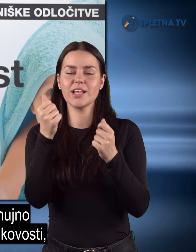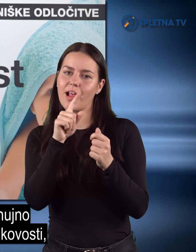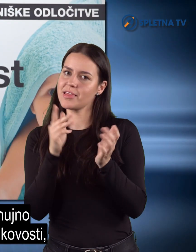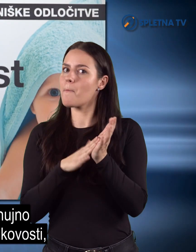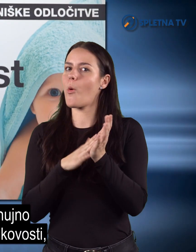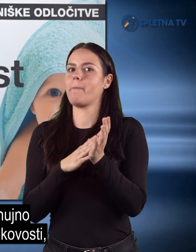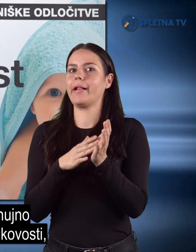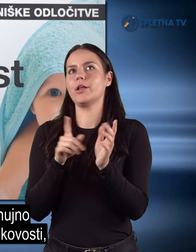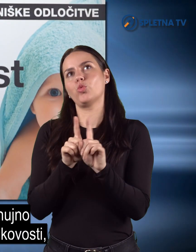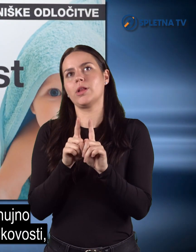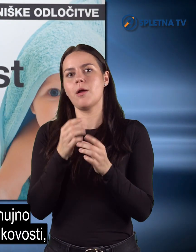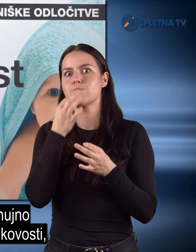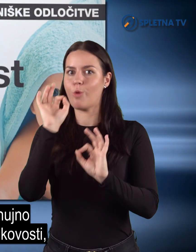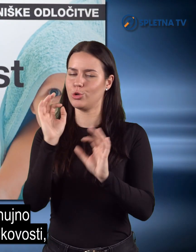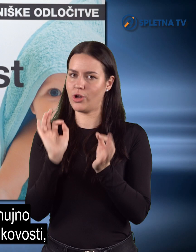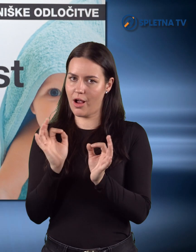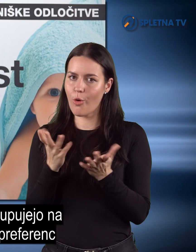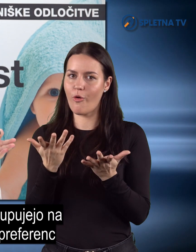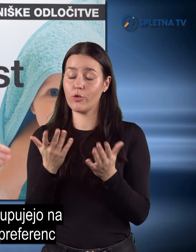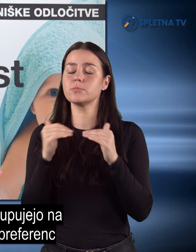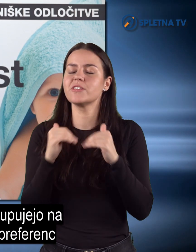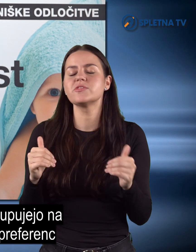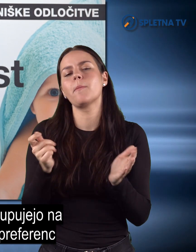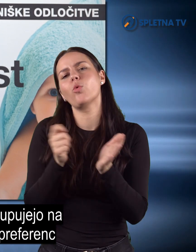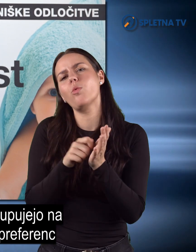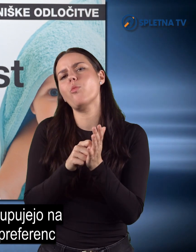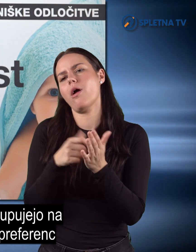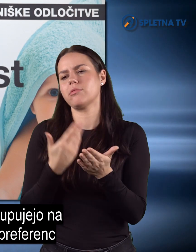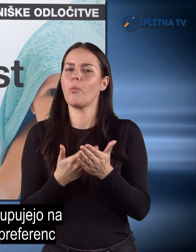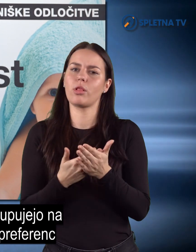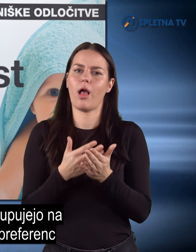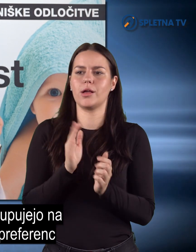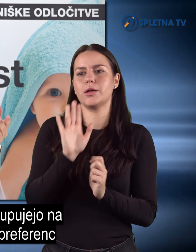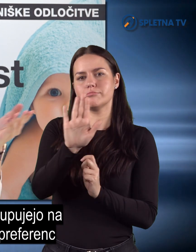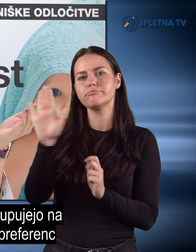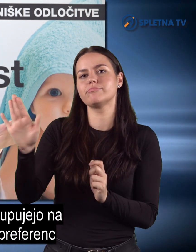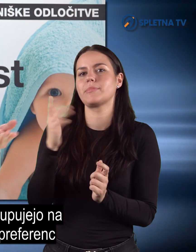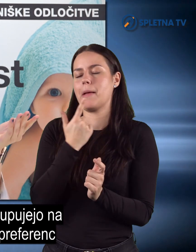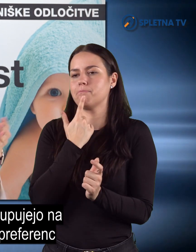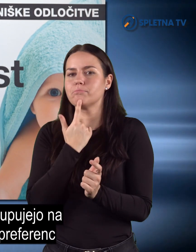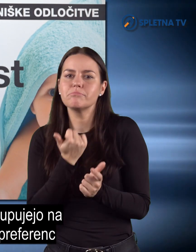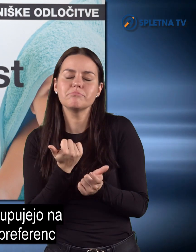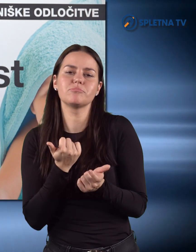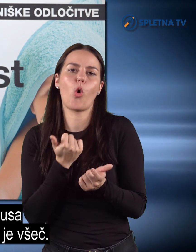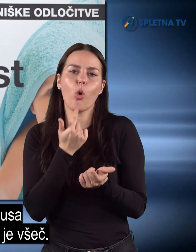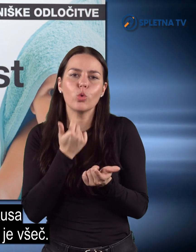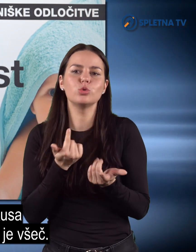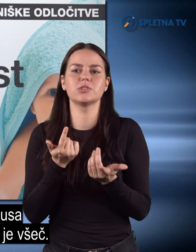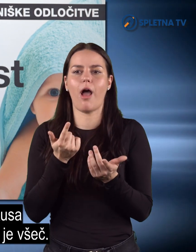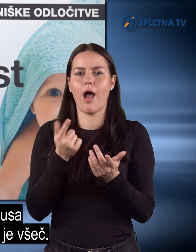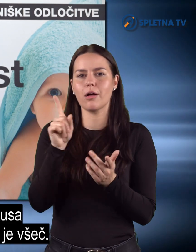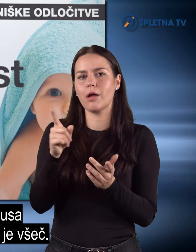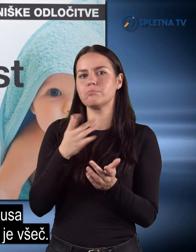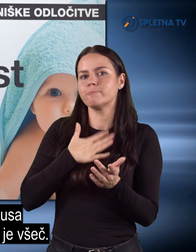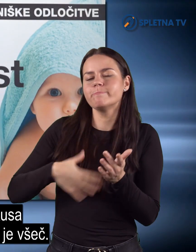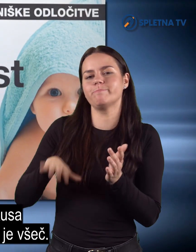cena ni nujno odraz boljše kakovosti, in predvsem naj kupujejo tudi na podlagi njihovih preferenc oziroma okusa,